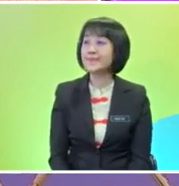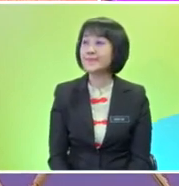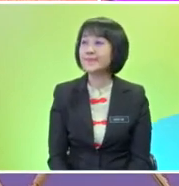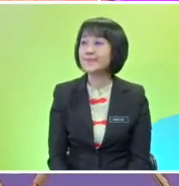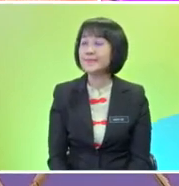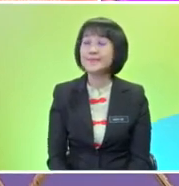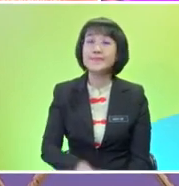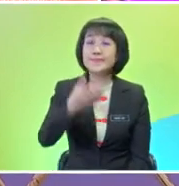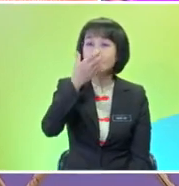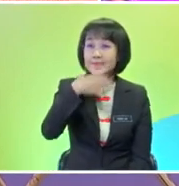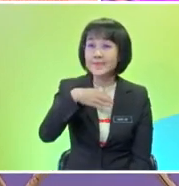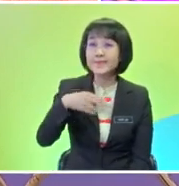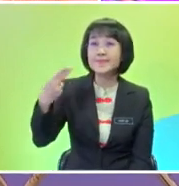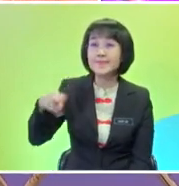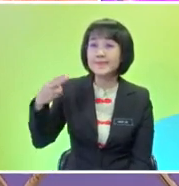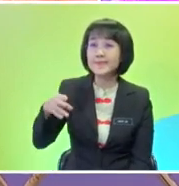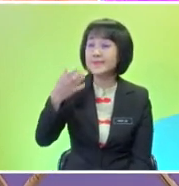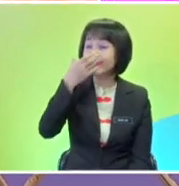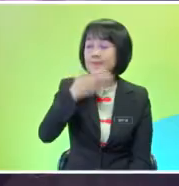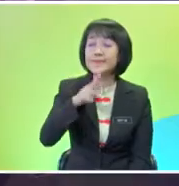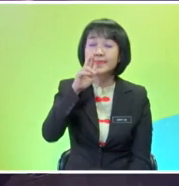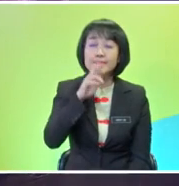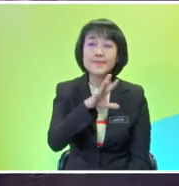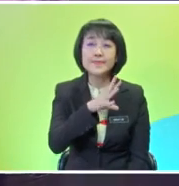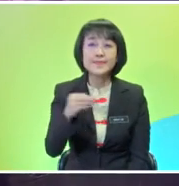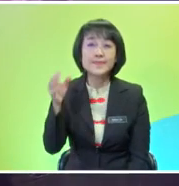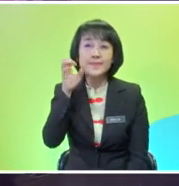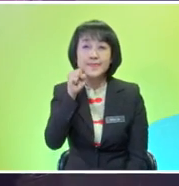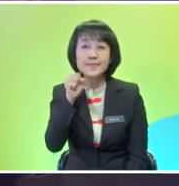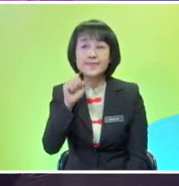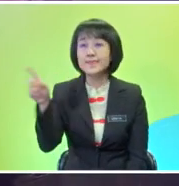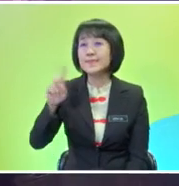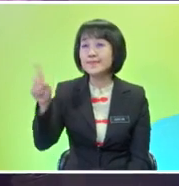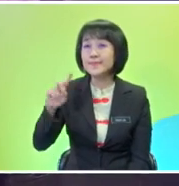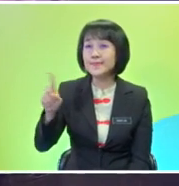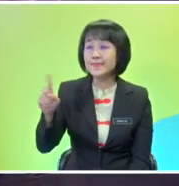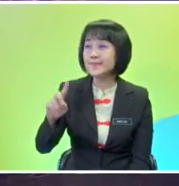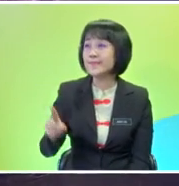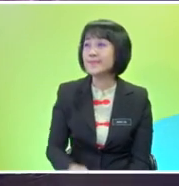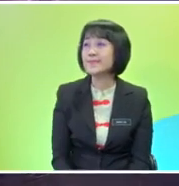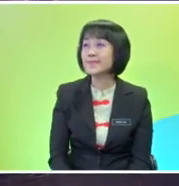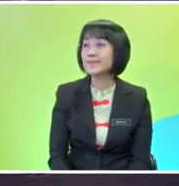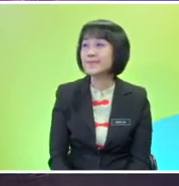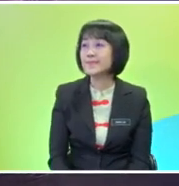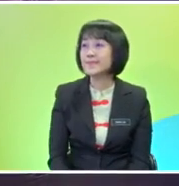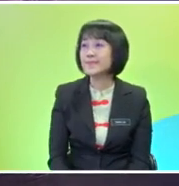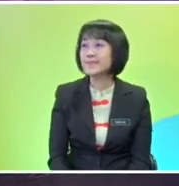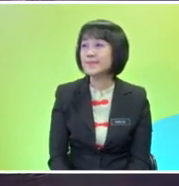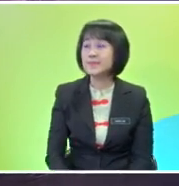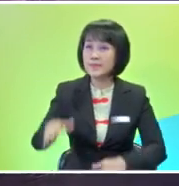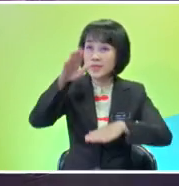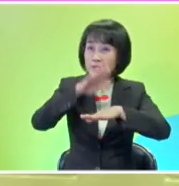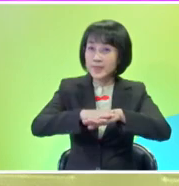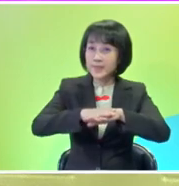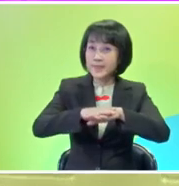epal hijau epel Merah dan oren berada di mana Tu Mira berada di atas mangkuk